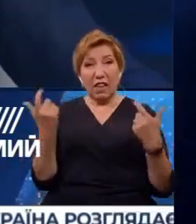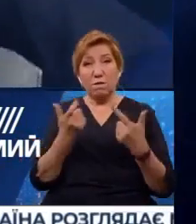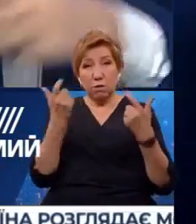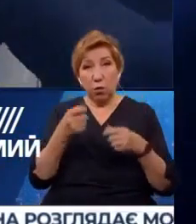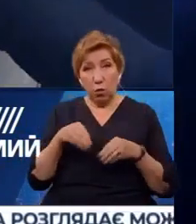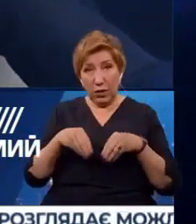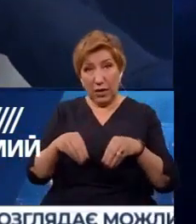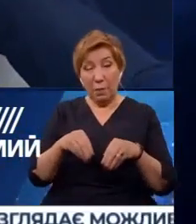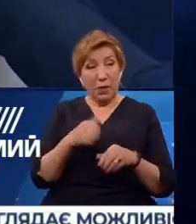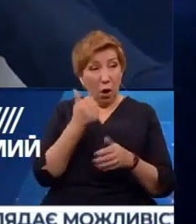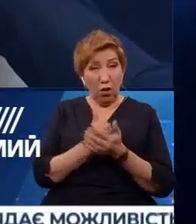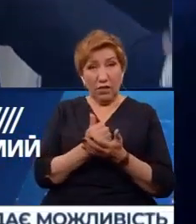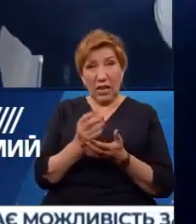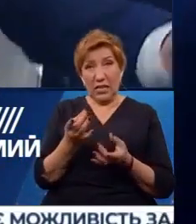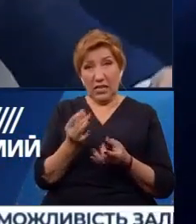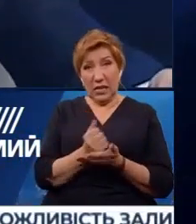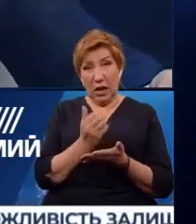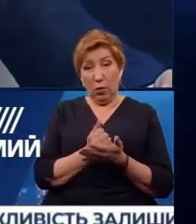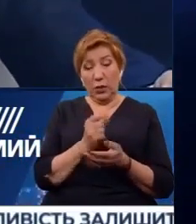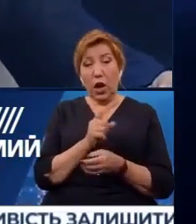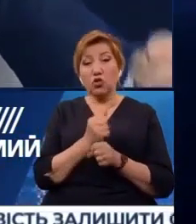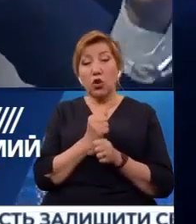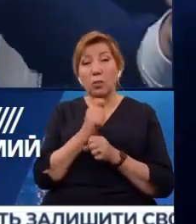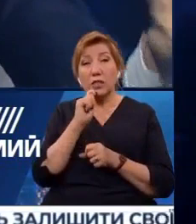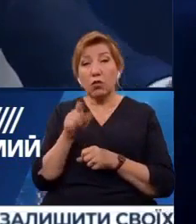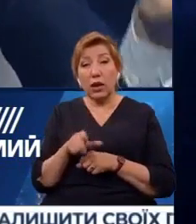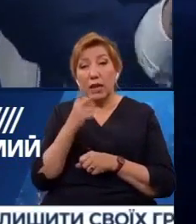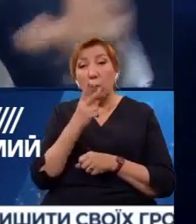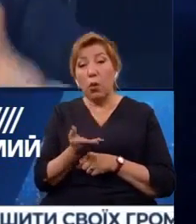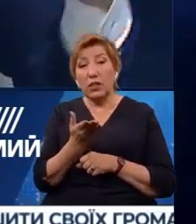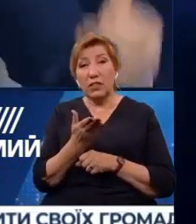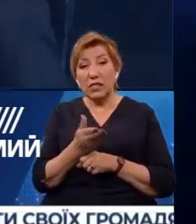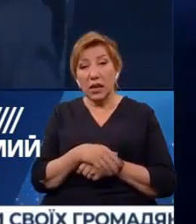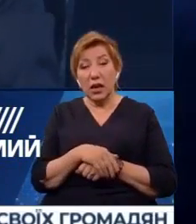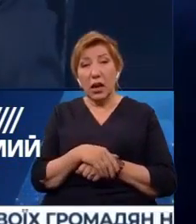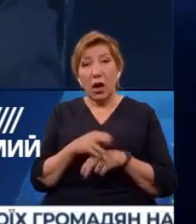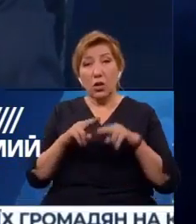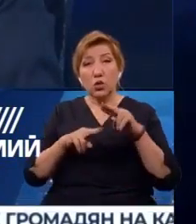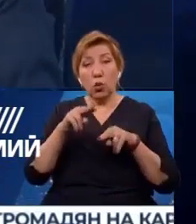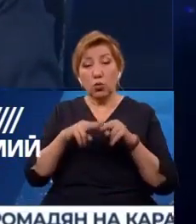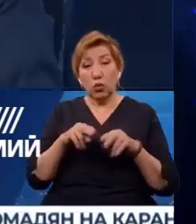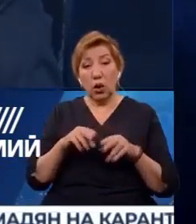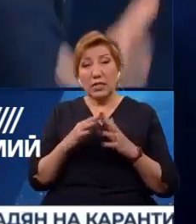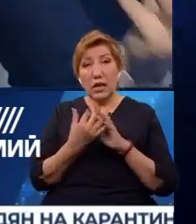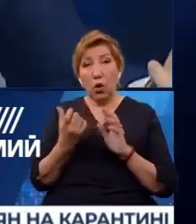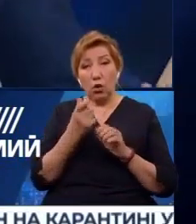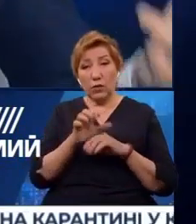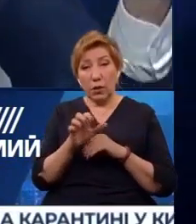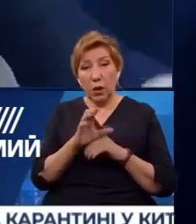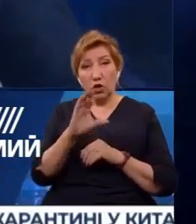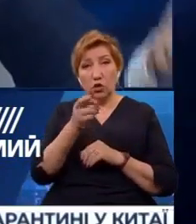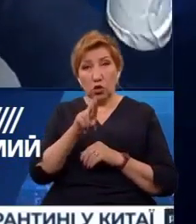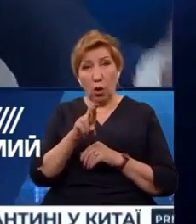яких головне – це сировинний заробіток. Що сьогодні робиться в Україні? Подивіться основну структуру сільгоспвиробництва.